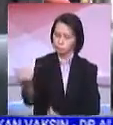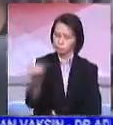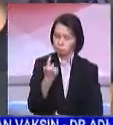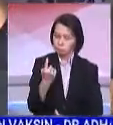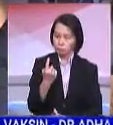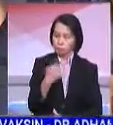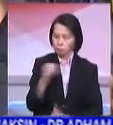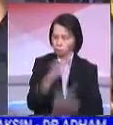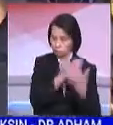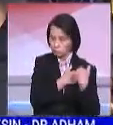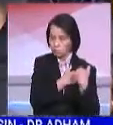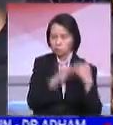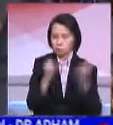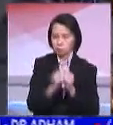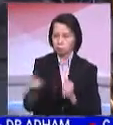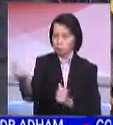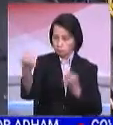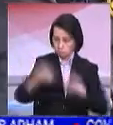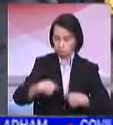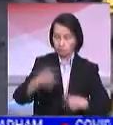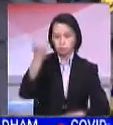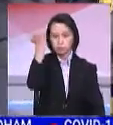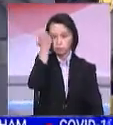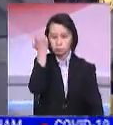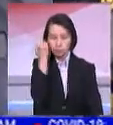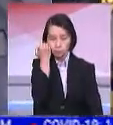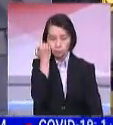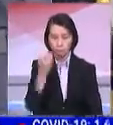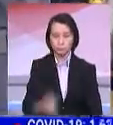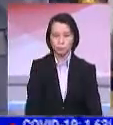dan bertanggungjawab dengan hadir ke mahkamah